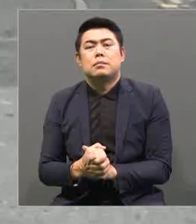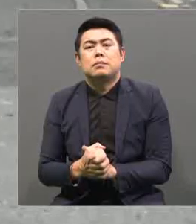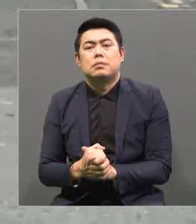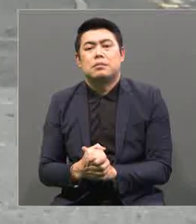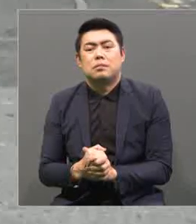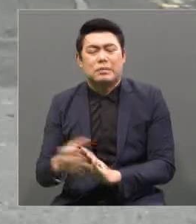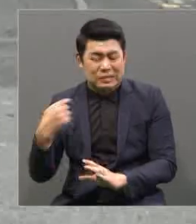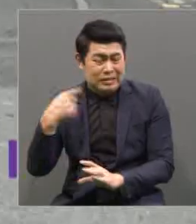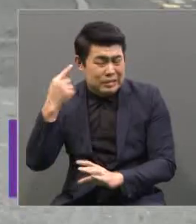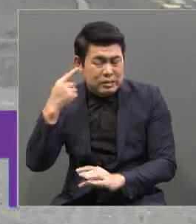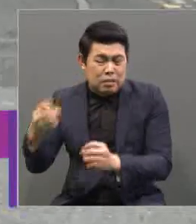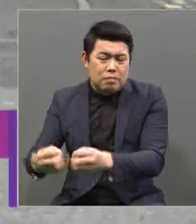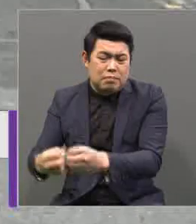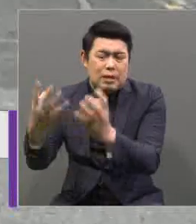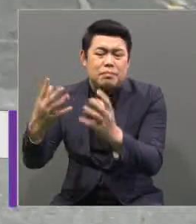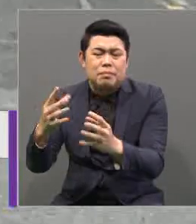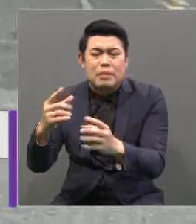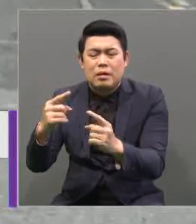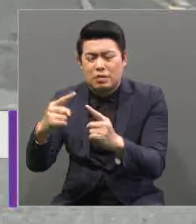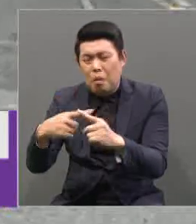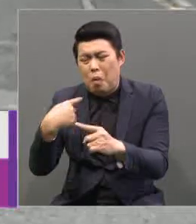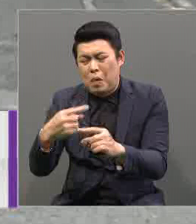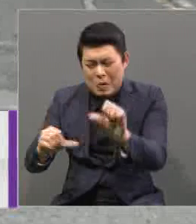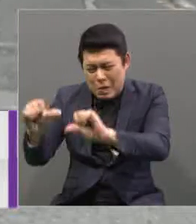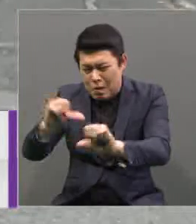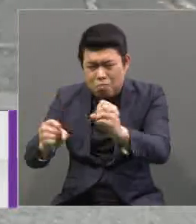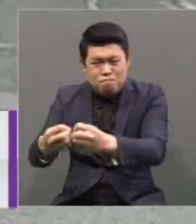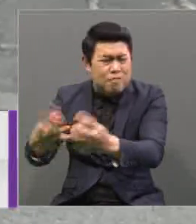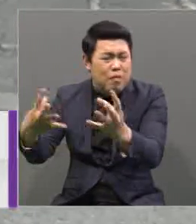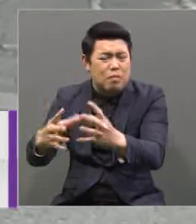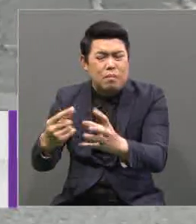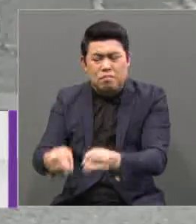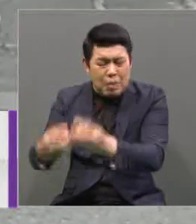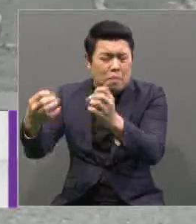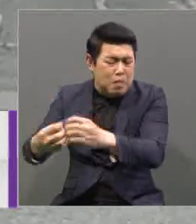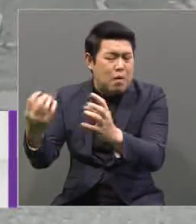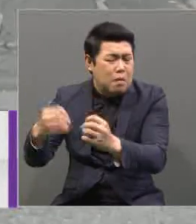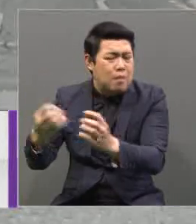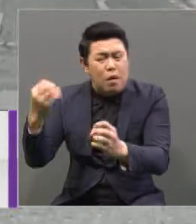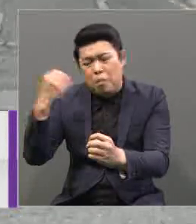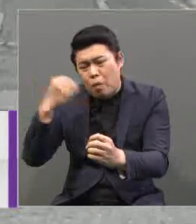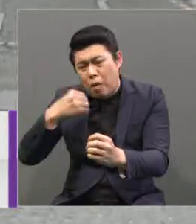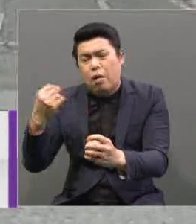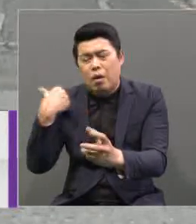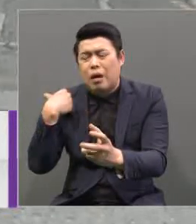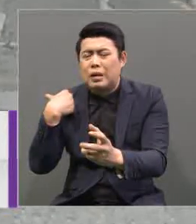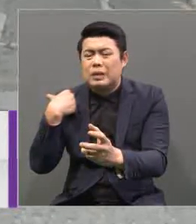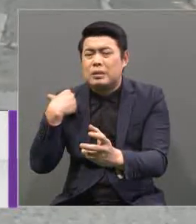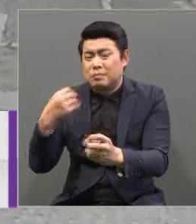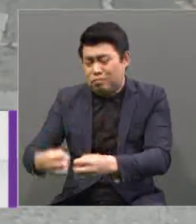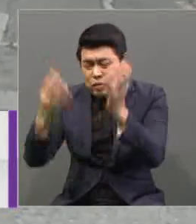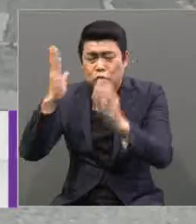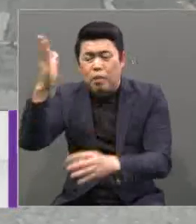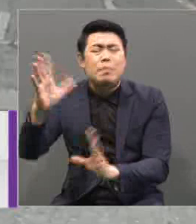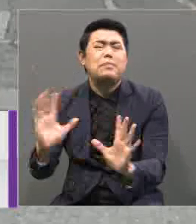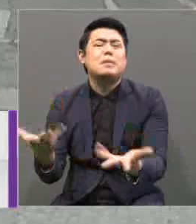ไอ้เสียงที่ระเบิดขึ้นเนี่ยมันเกิดจากกรดจำนวนมากเมื่อระเบิดมันก็หมดไปแล้วครับจะไม่มีการระเบิดอีกแล้